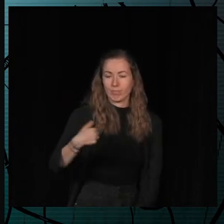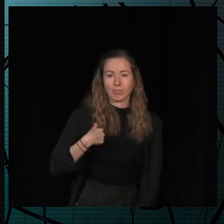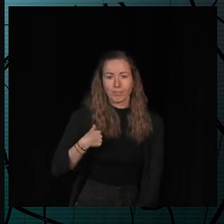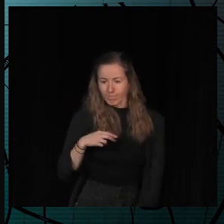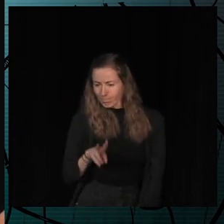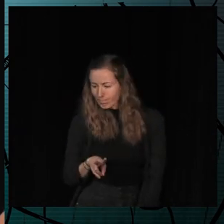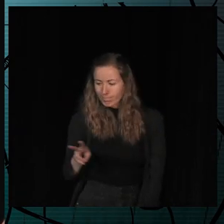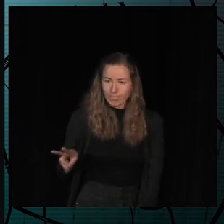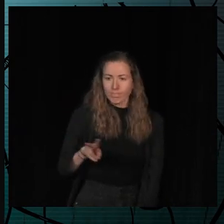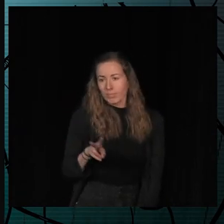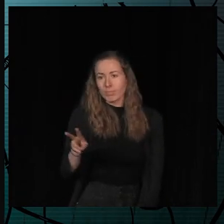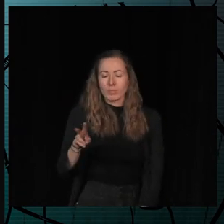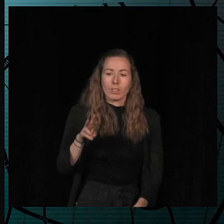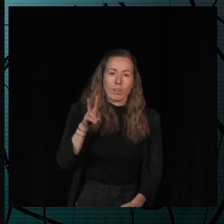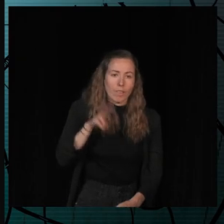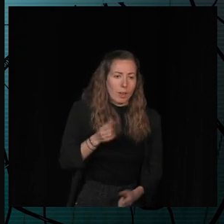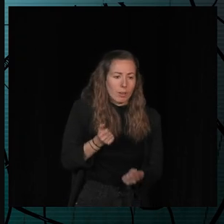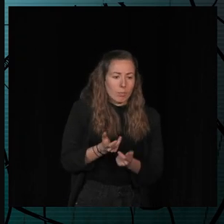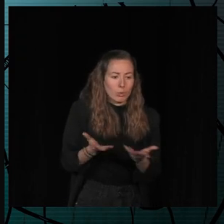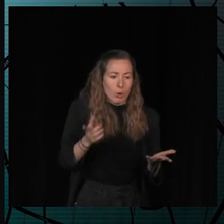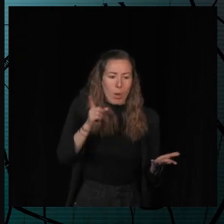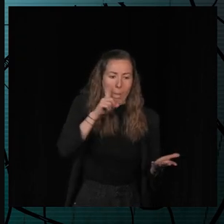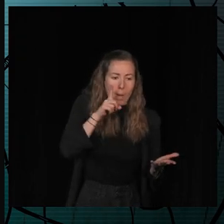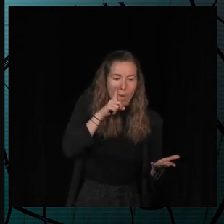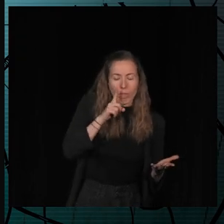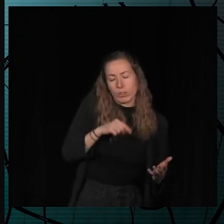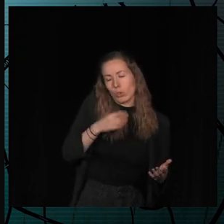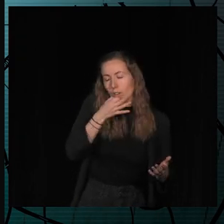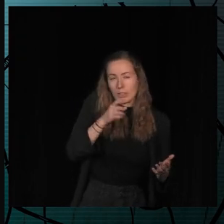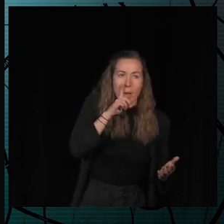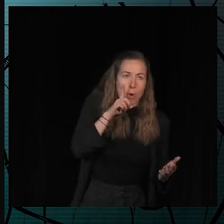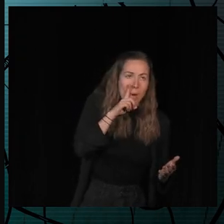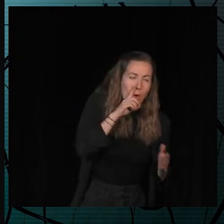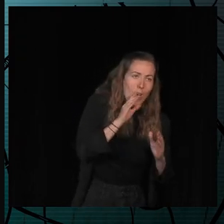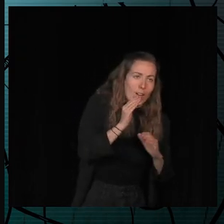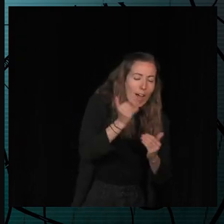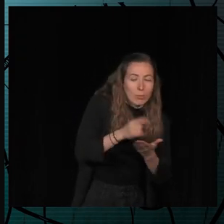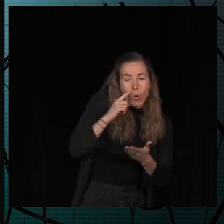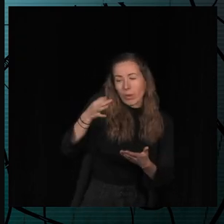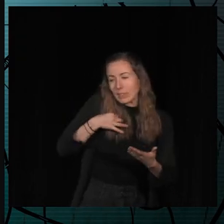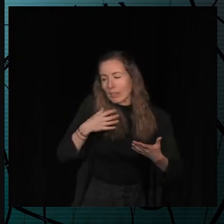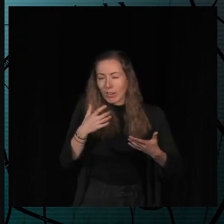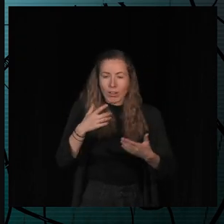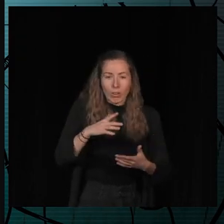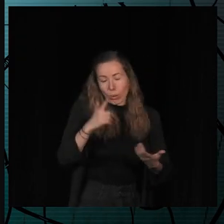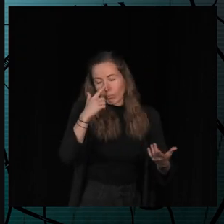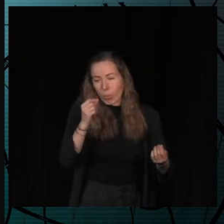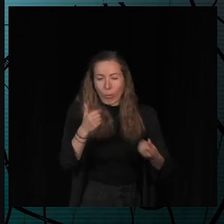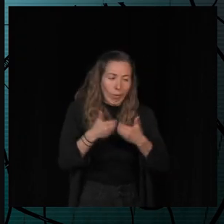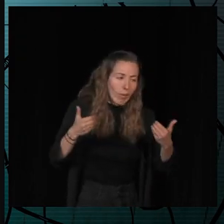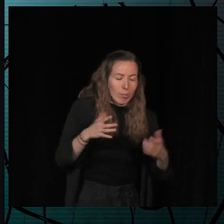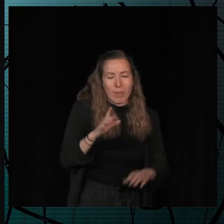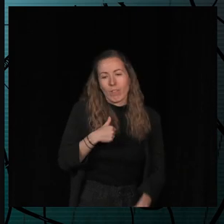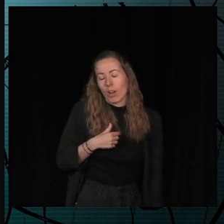beaucoup de maman ou de parentsin j'ai je vais arrêter de parler des mamans parce qu'aprs on dire c'est stigmatisant mais c'est vrai où on va tendre le